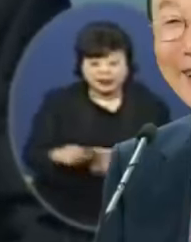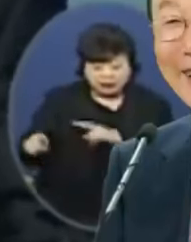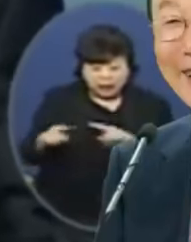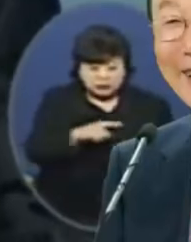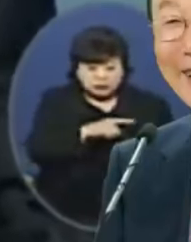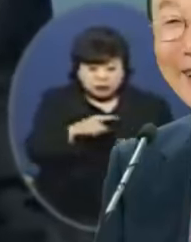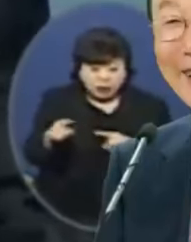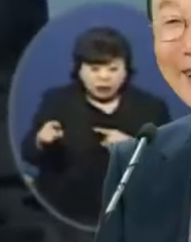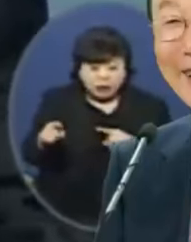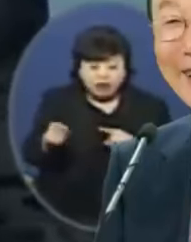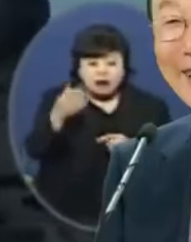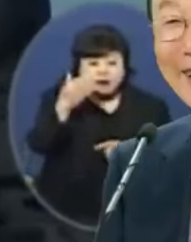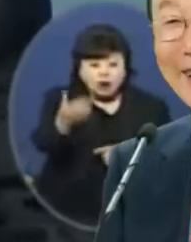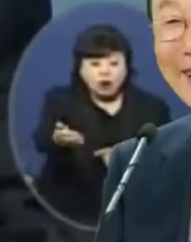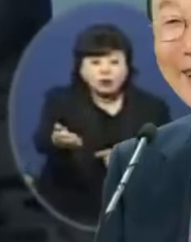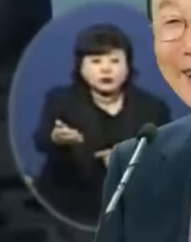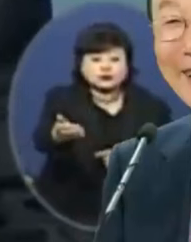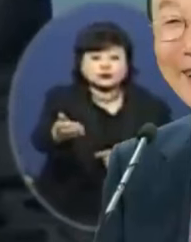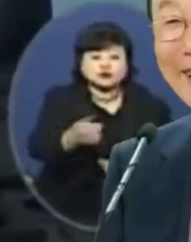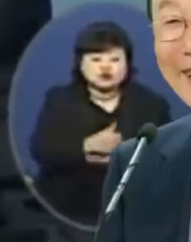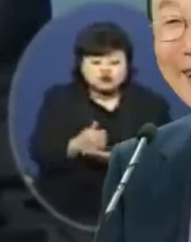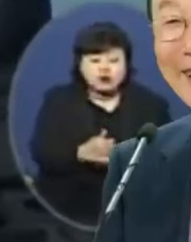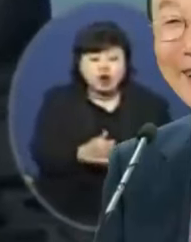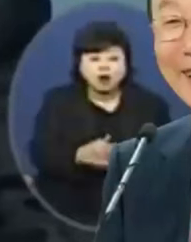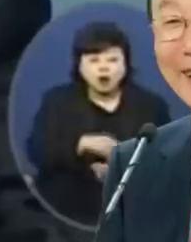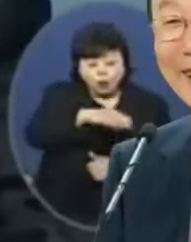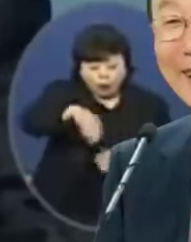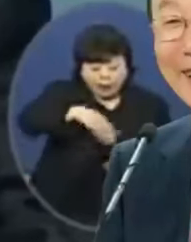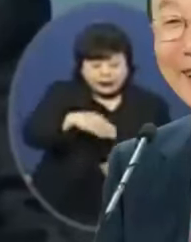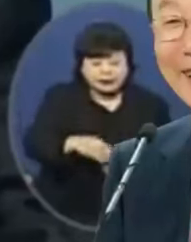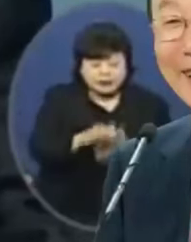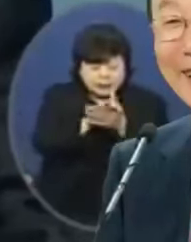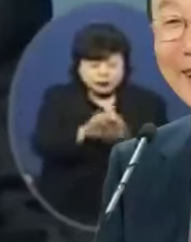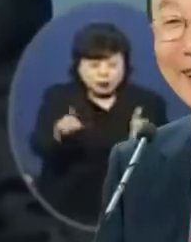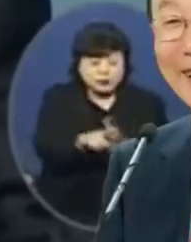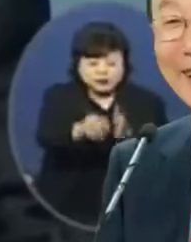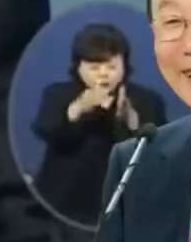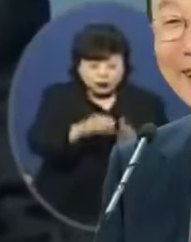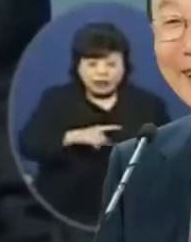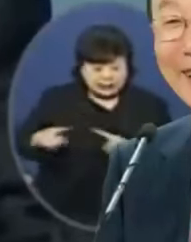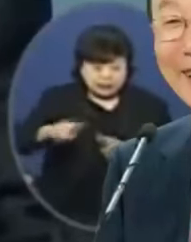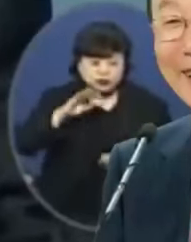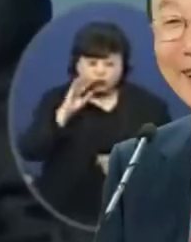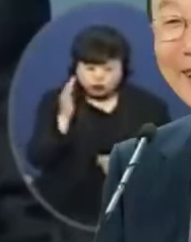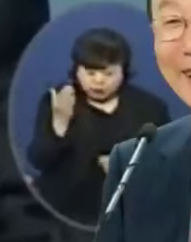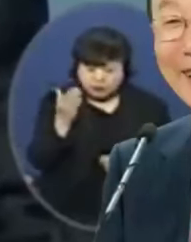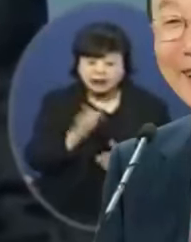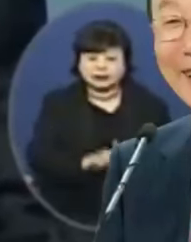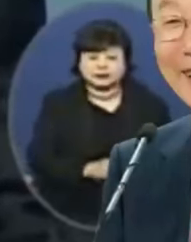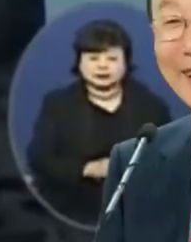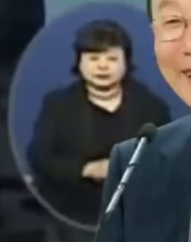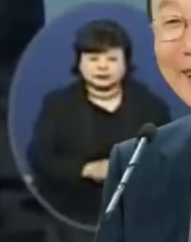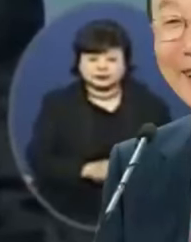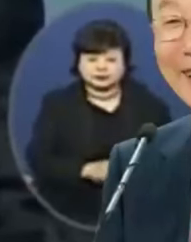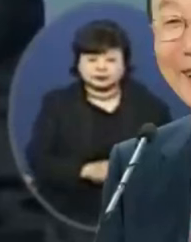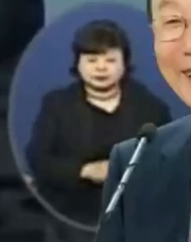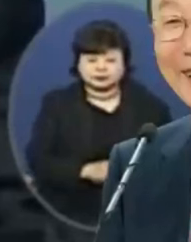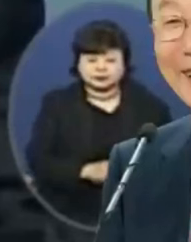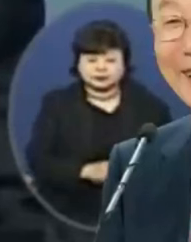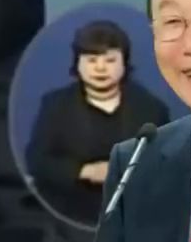다스리는 것처럼 여러분은 여러분의 운명과 환경을 기도와 믿음을 통해서 다스리면서 살아갈 수가 있는 것입니다.